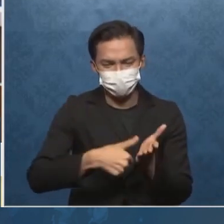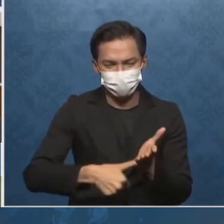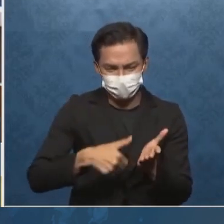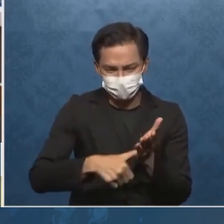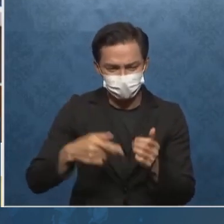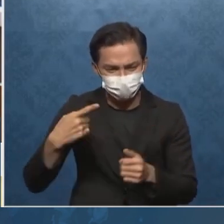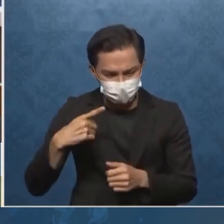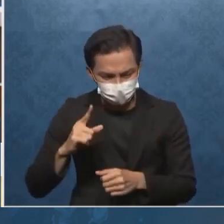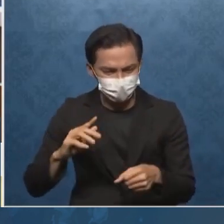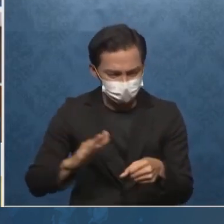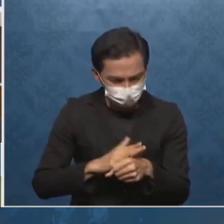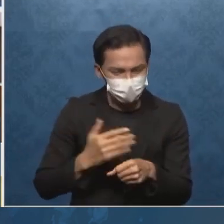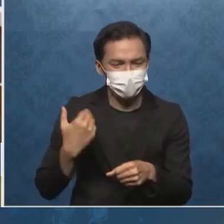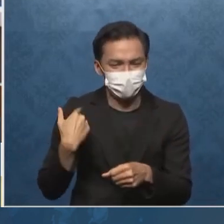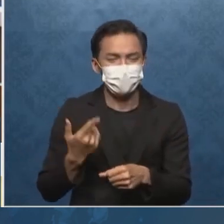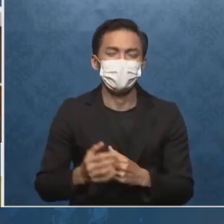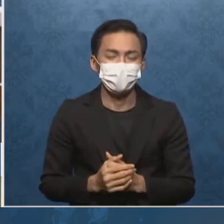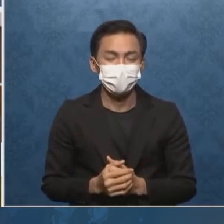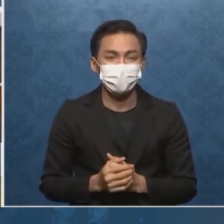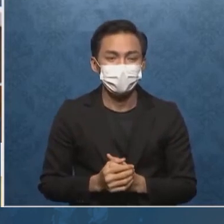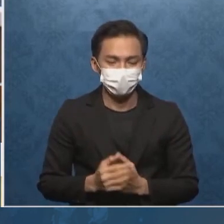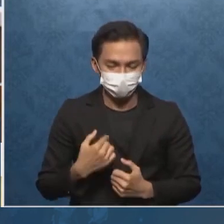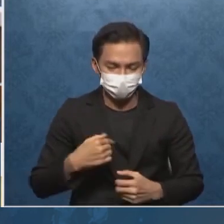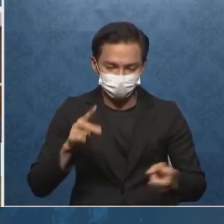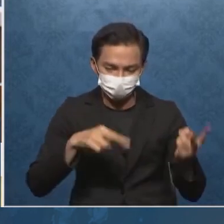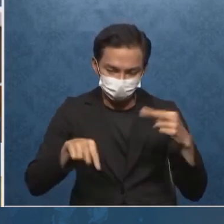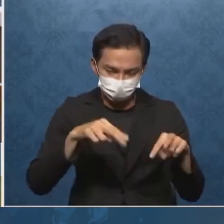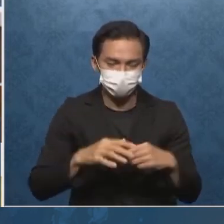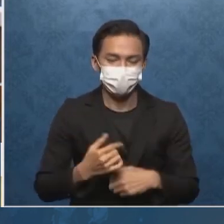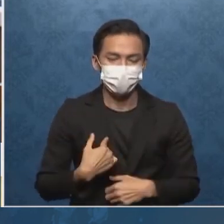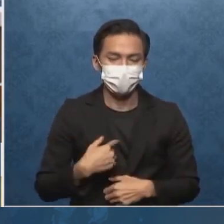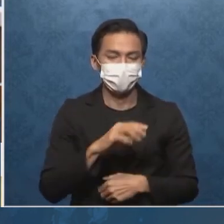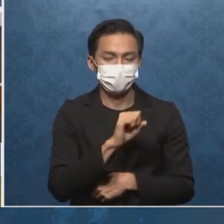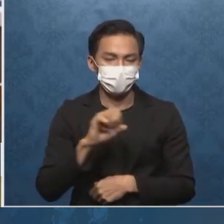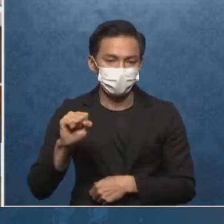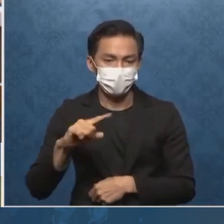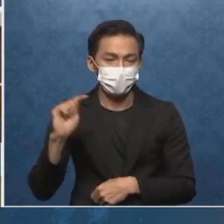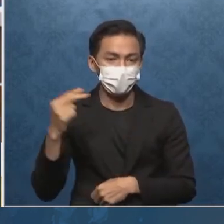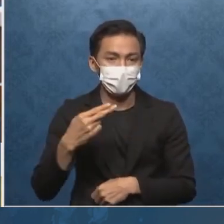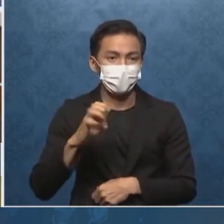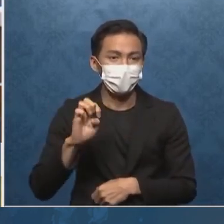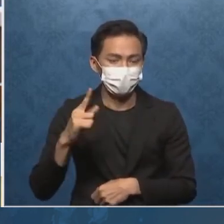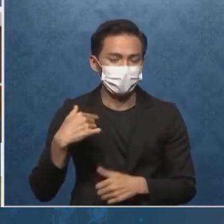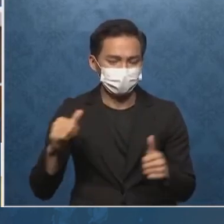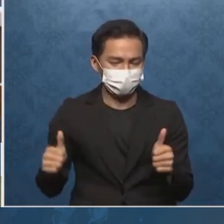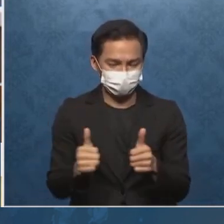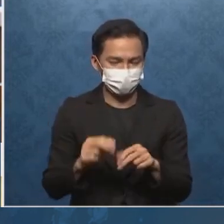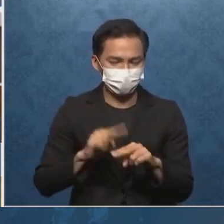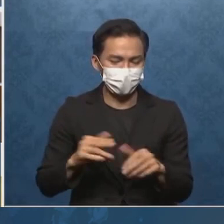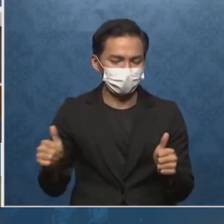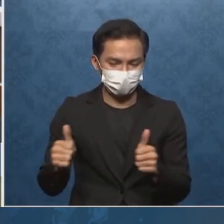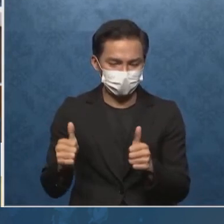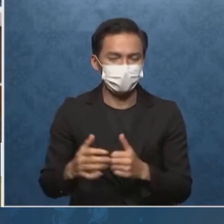ได้รับประโยชน์อย่างเต็มเม็ดเต็มหน่วยธรรมดาครับผมและส.ทวีศักดิ์ทักษิณนั่งอยู่ข้างผมรวมถึง